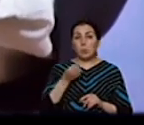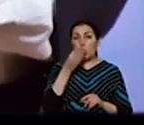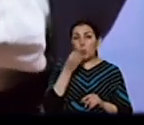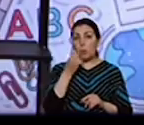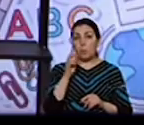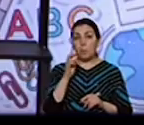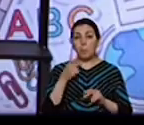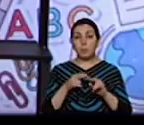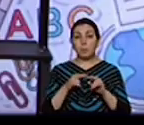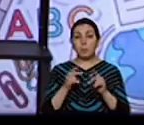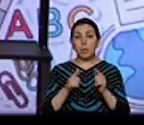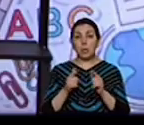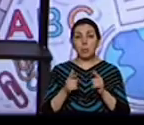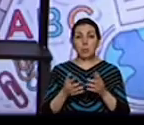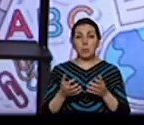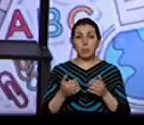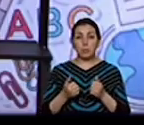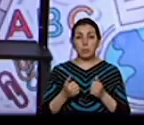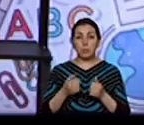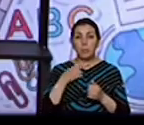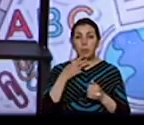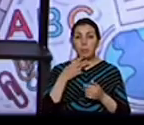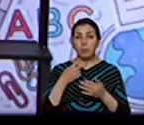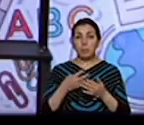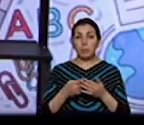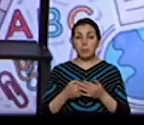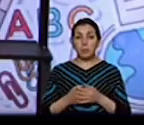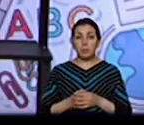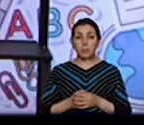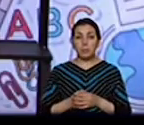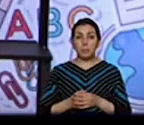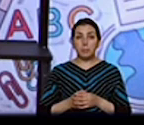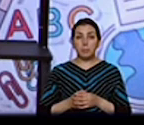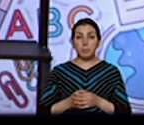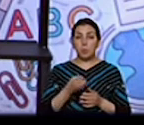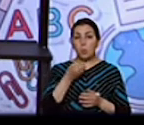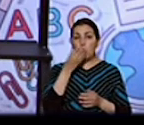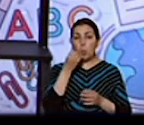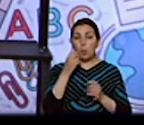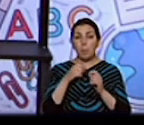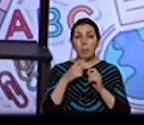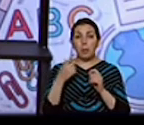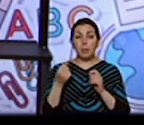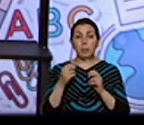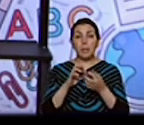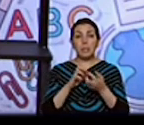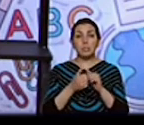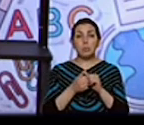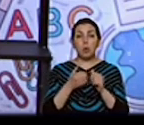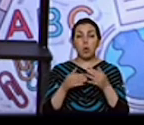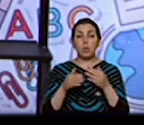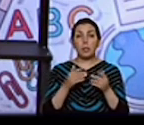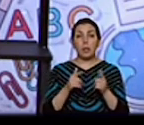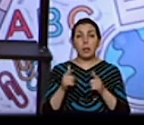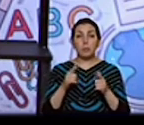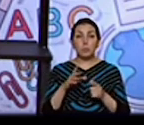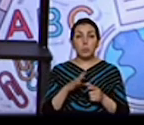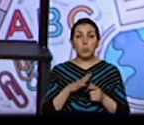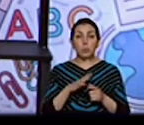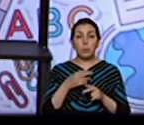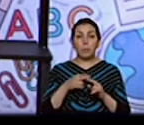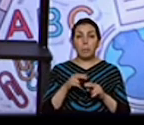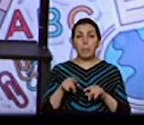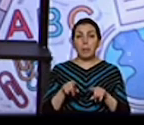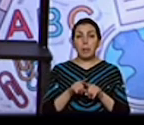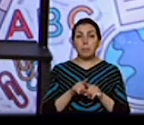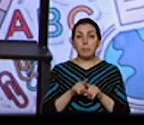tayyorlab olamiz. E'tibor bering bolajonlar. Gul barglarini g'ijim qog'ozdan tayyorlaganligimiz uchun u mana shu holatga